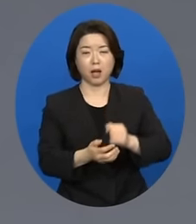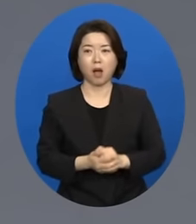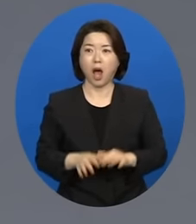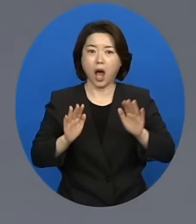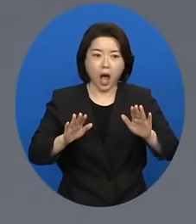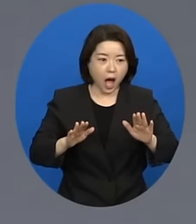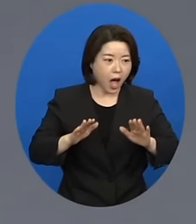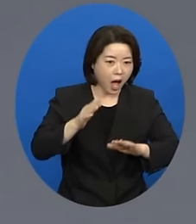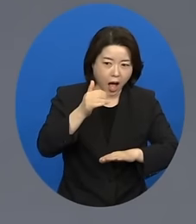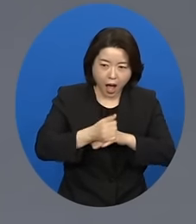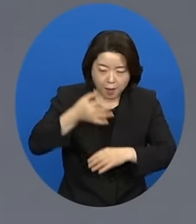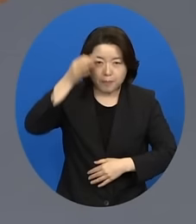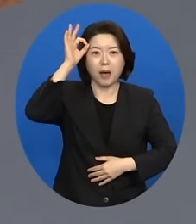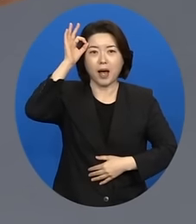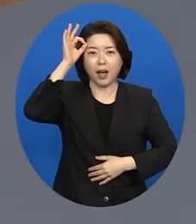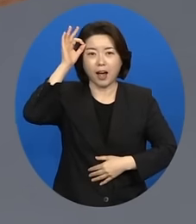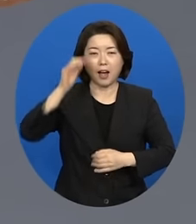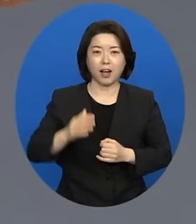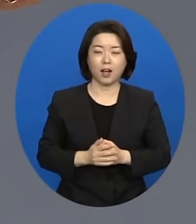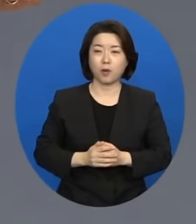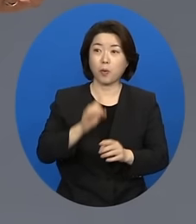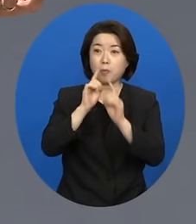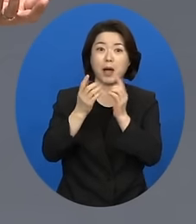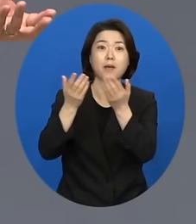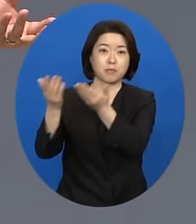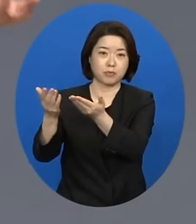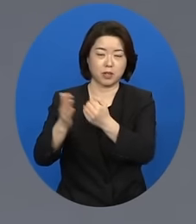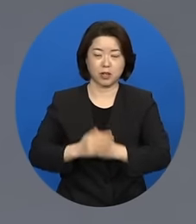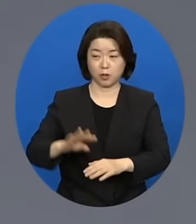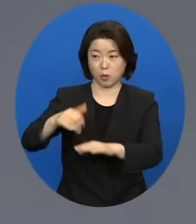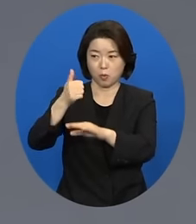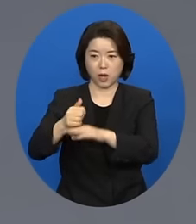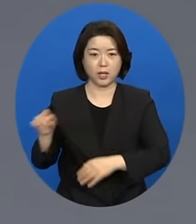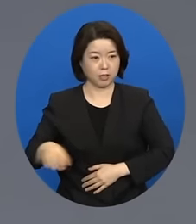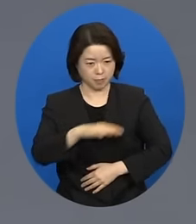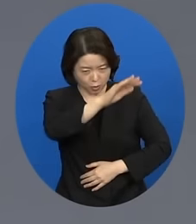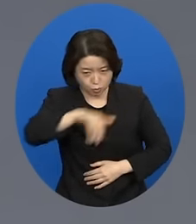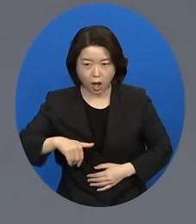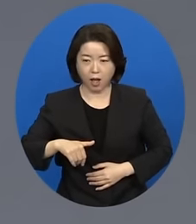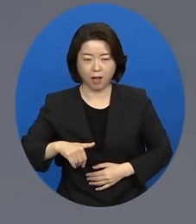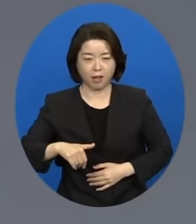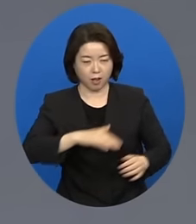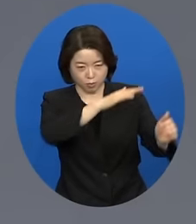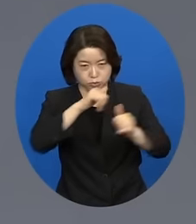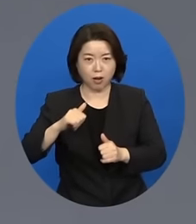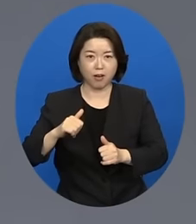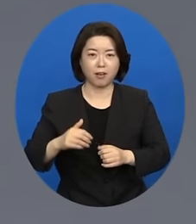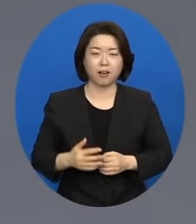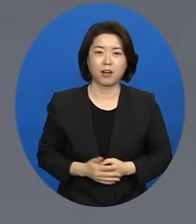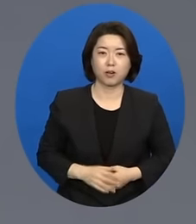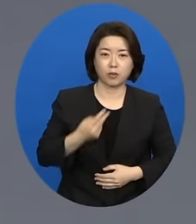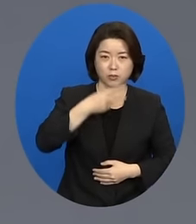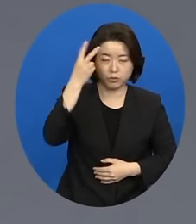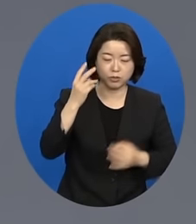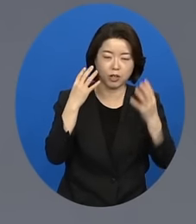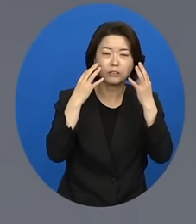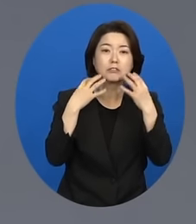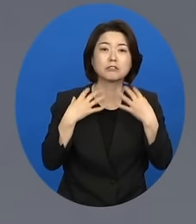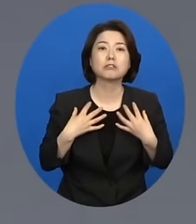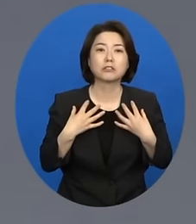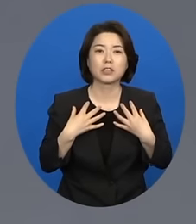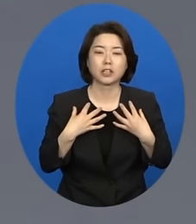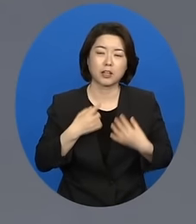났습니다. 그러면서 이제 말하니까 바로가 그를 데려오라 그래가지고 요셉이 수염이